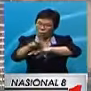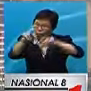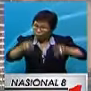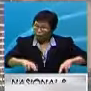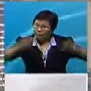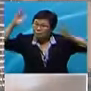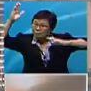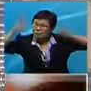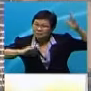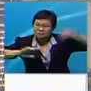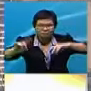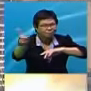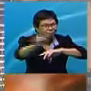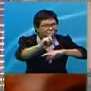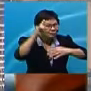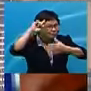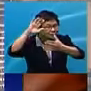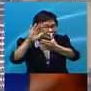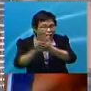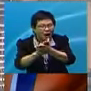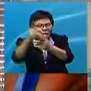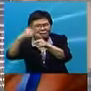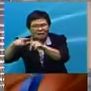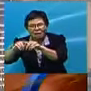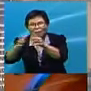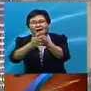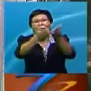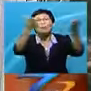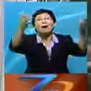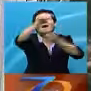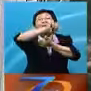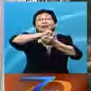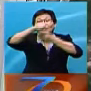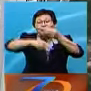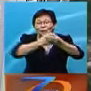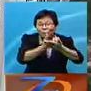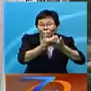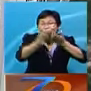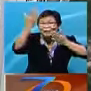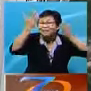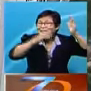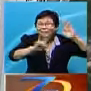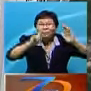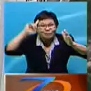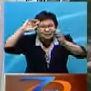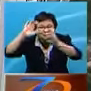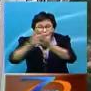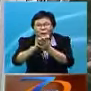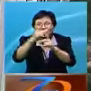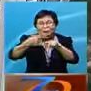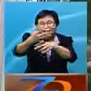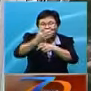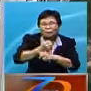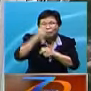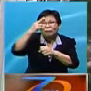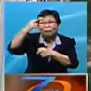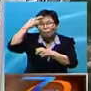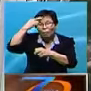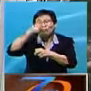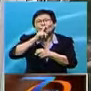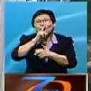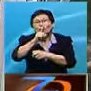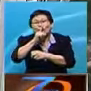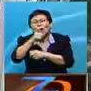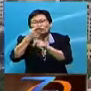rakyat Malaysia agar tidak mempercayai pelbagai kabar angin mengenai ekonomi Malaysia sebab baliknya mendapatkan fakta yang